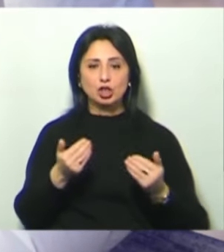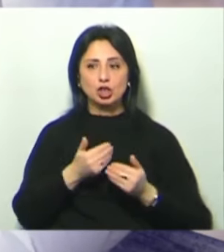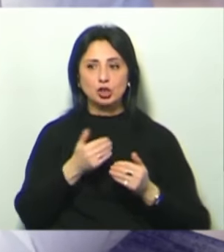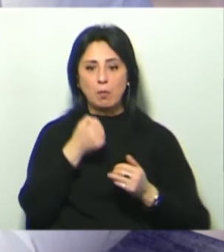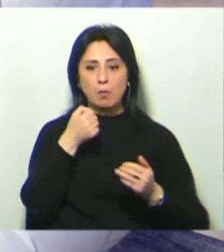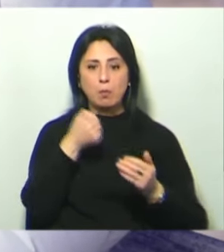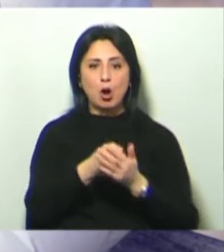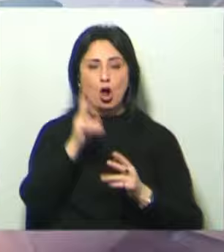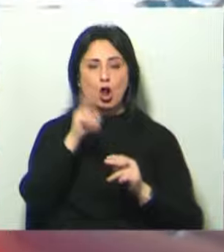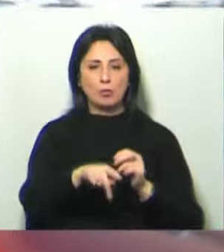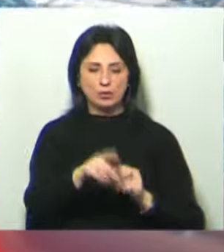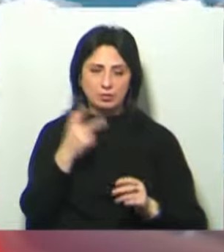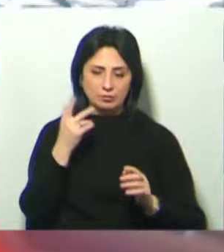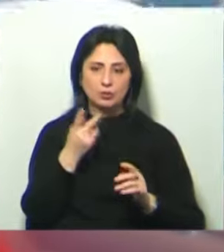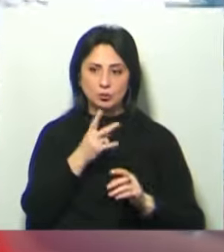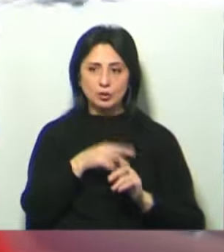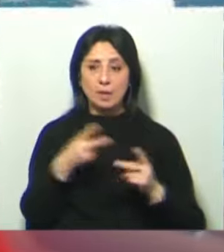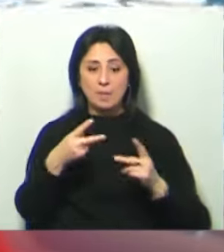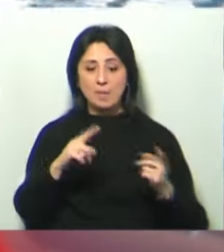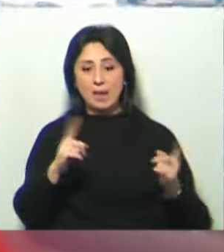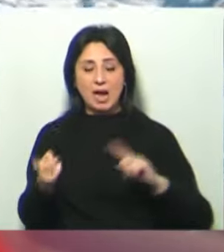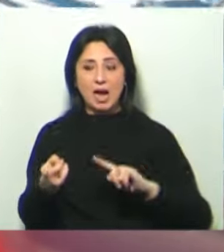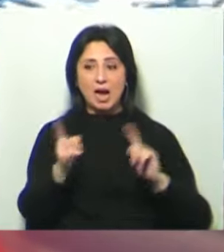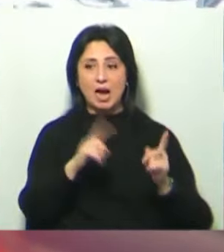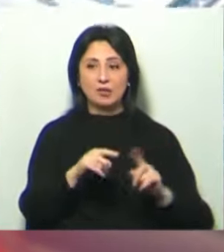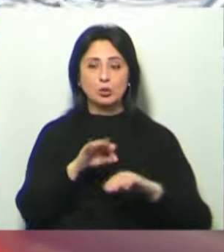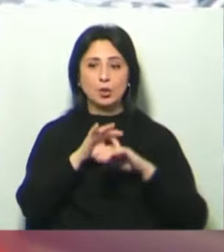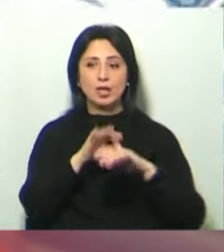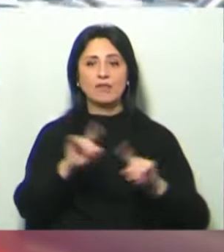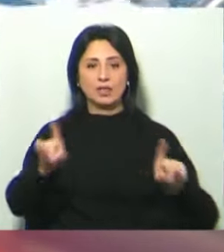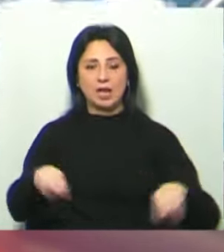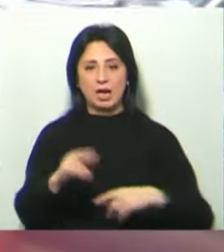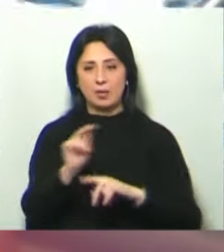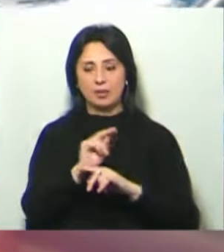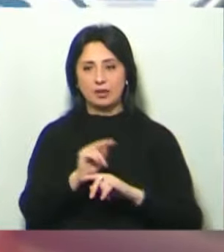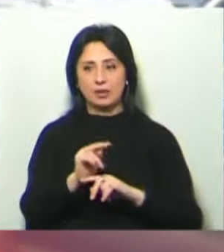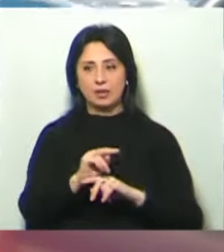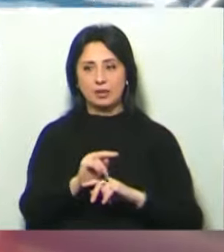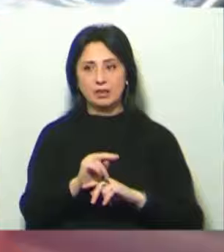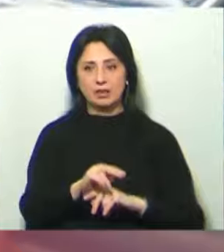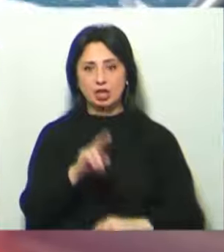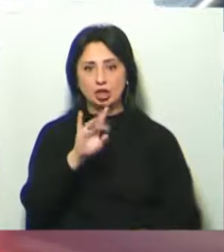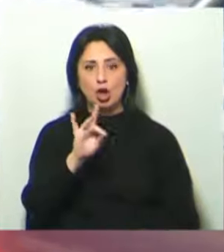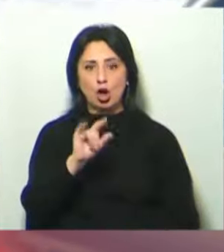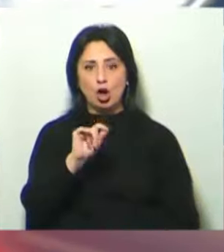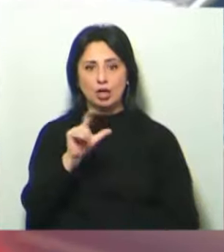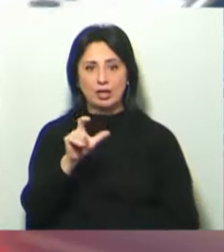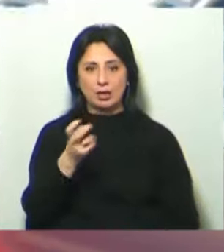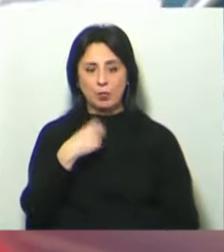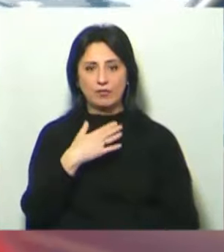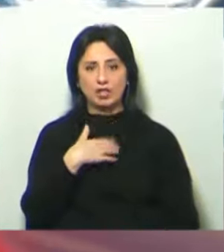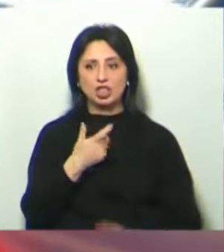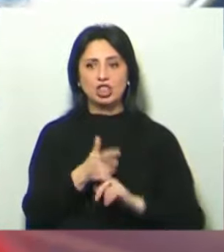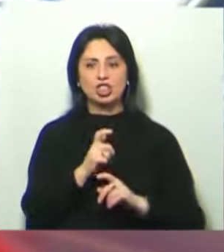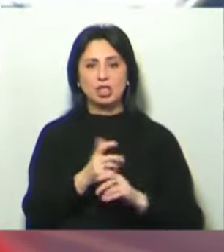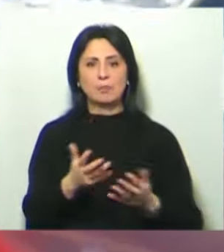ცხოვრების ბოლომდე უნდა მიიღოს. პარალელურ რეჟიმში გავდივართ რეაბილიტაციას. დოროთი ჩვენთან მოვიდა